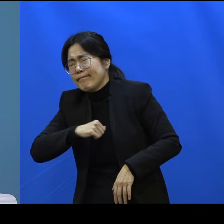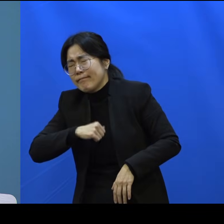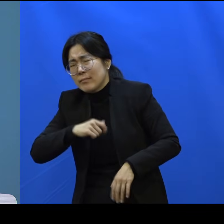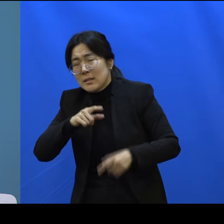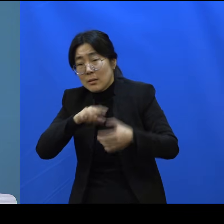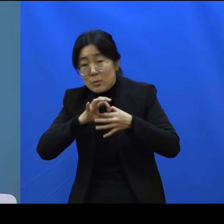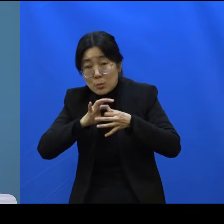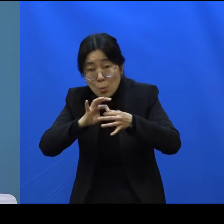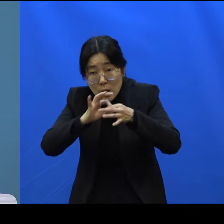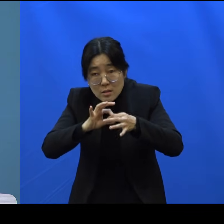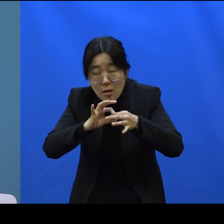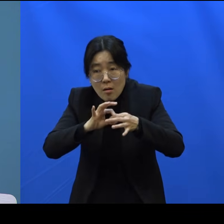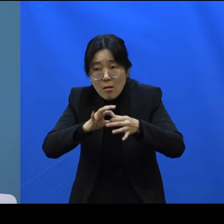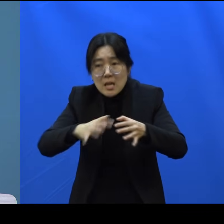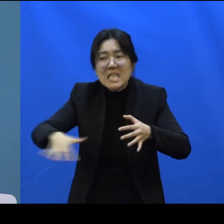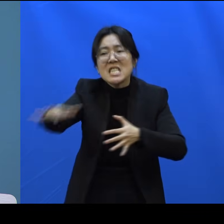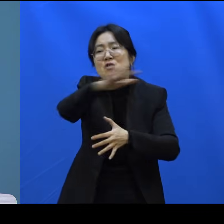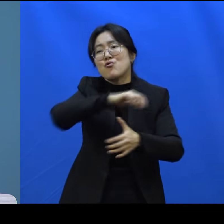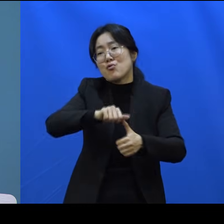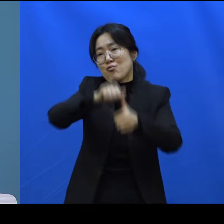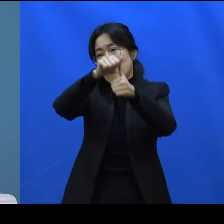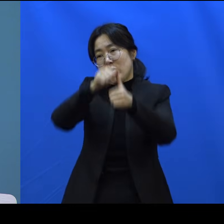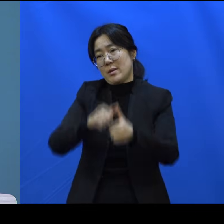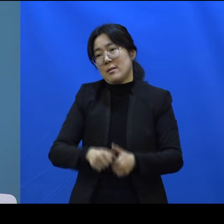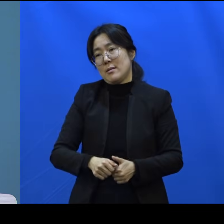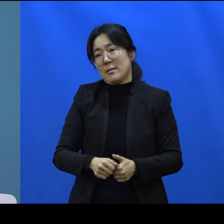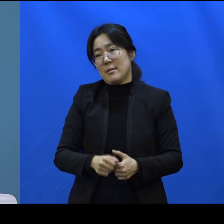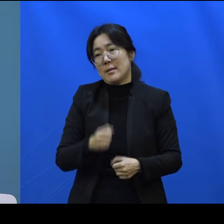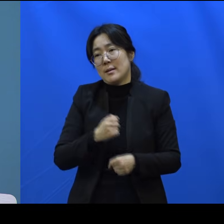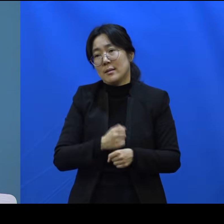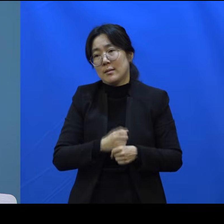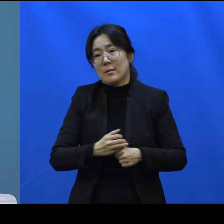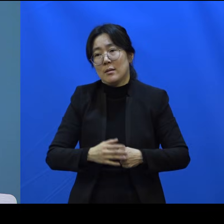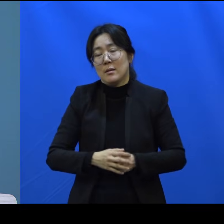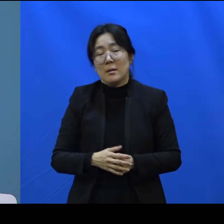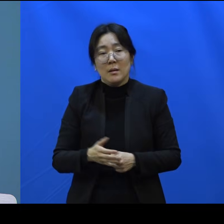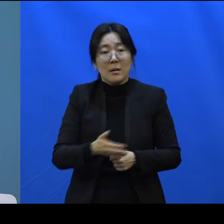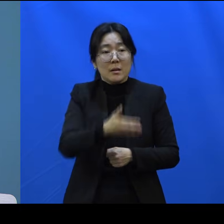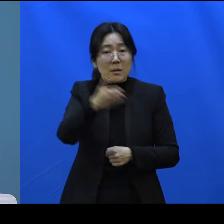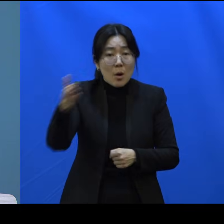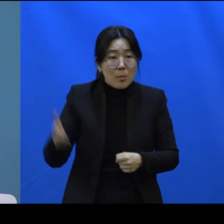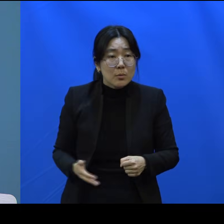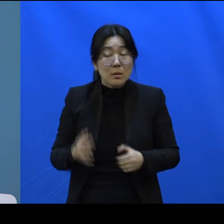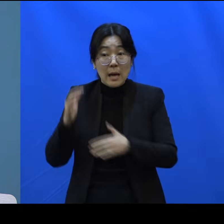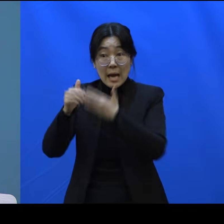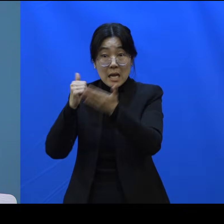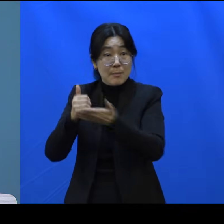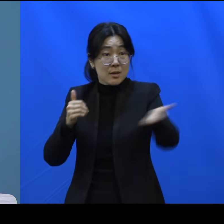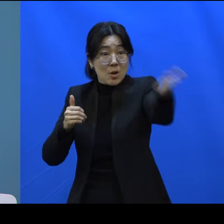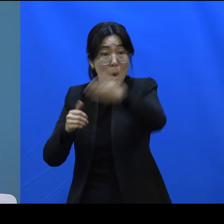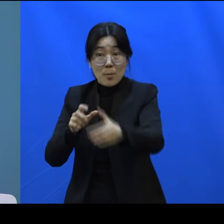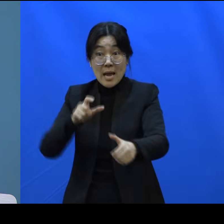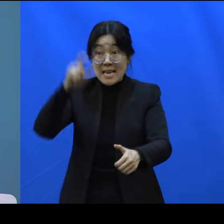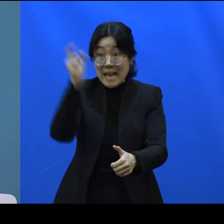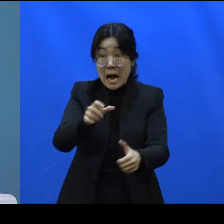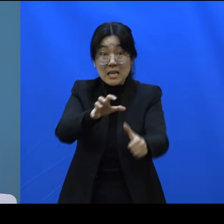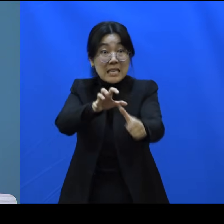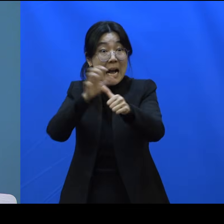방식이에요. 그리고 십자가는 하나님의 사람들을 사용하실 때 동일하게 사용하는 방식이 십자가의